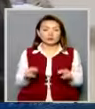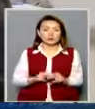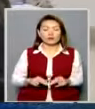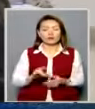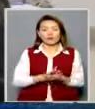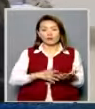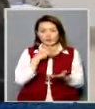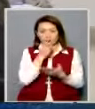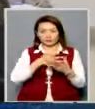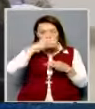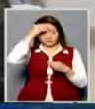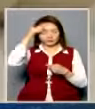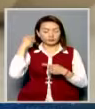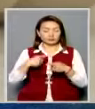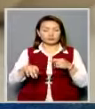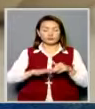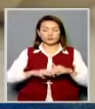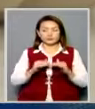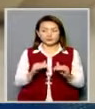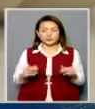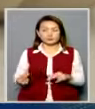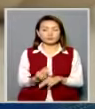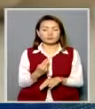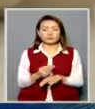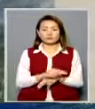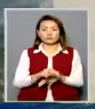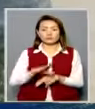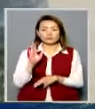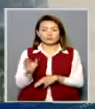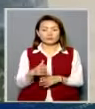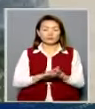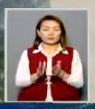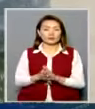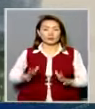енді өз үйренгендерін басқа мамандар мен оқушыларға үйрететін болады. Айта кетейік,